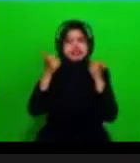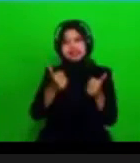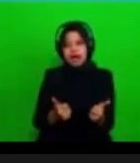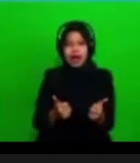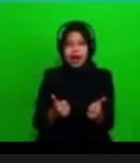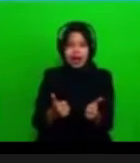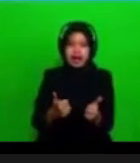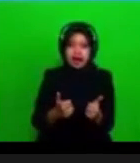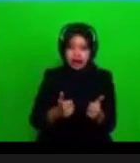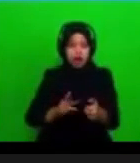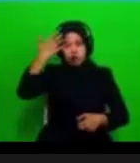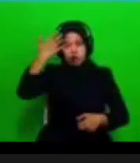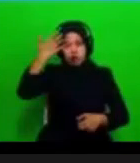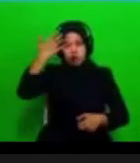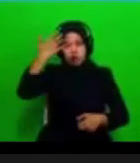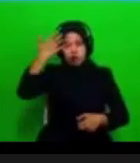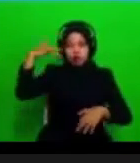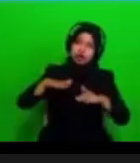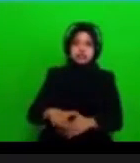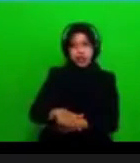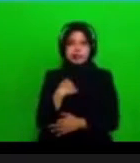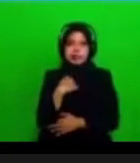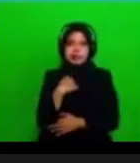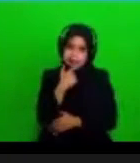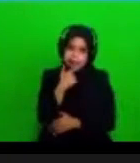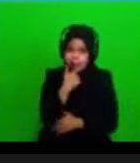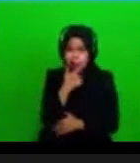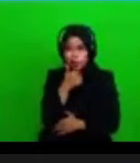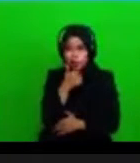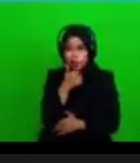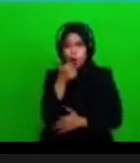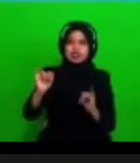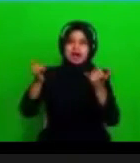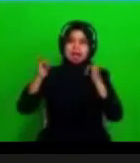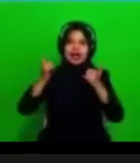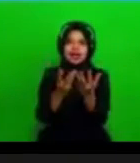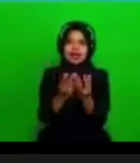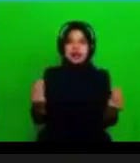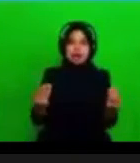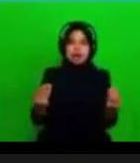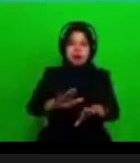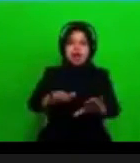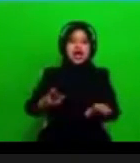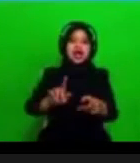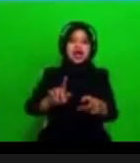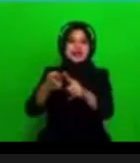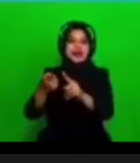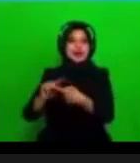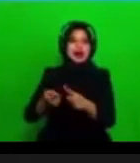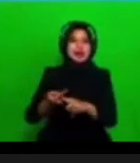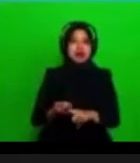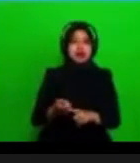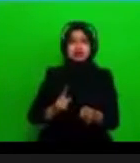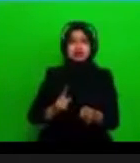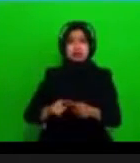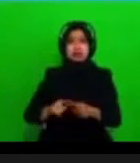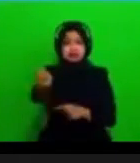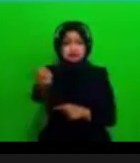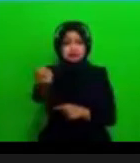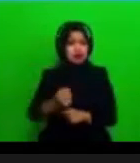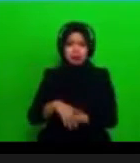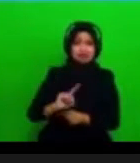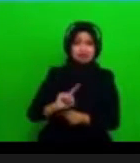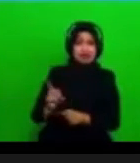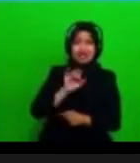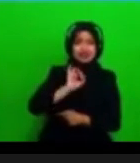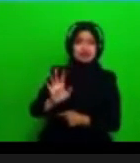sawah. Aku waktu kecil bisa main-main di taman bersama anak-anak. Tapi seharusnya jawaban mereka